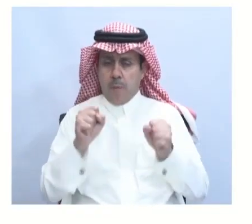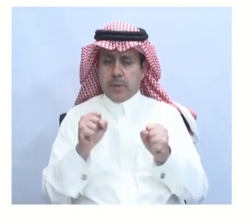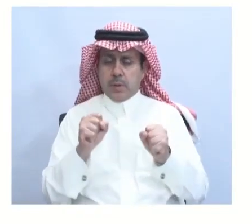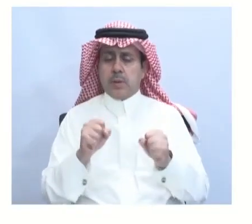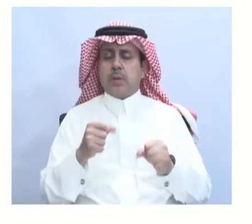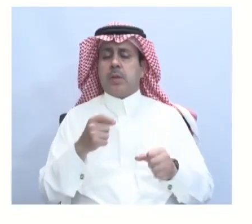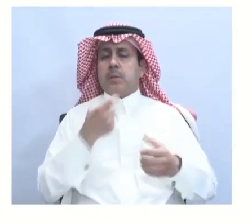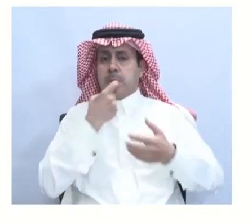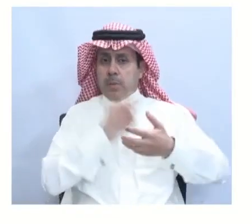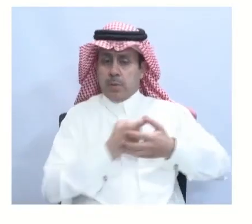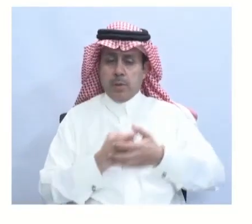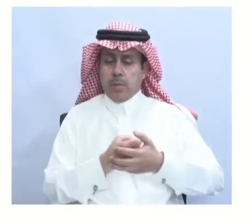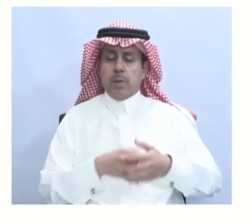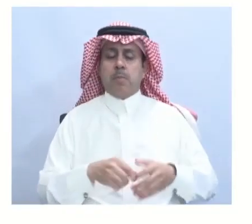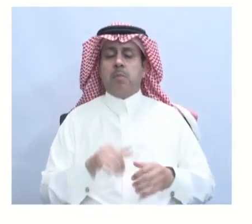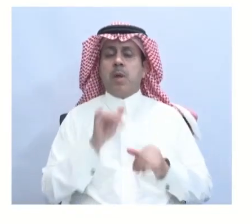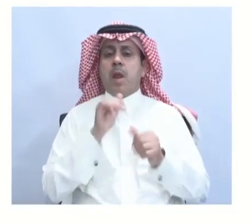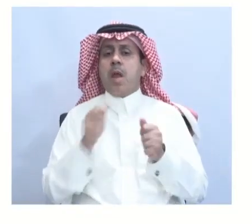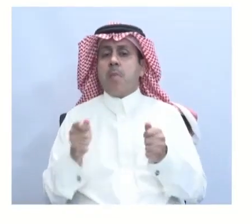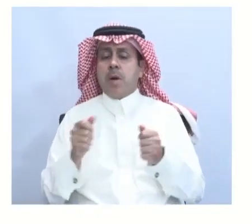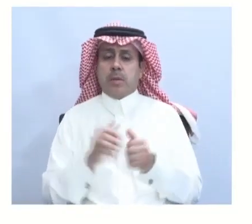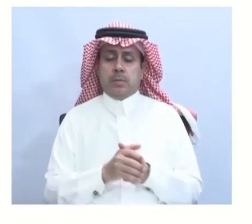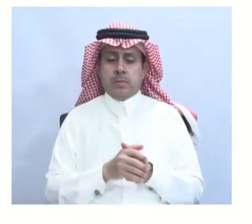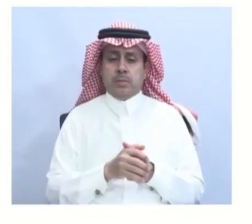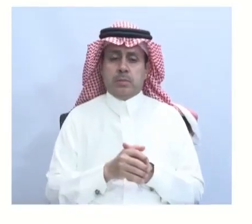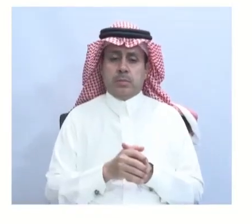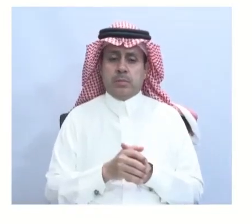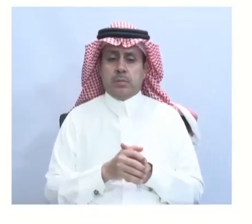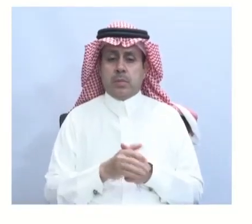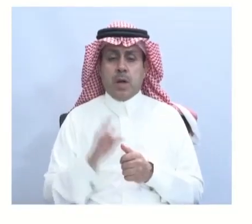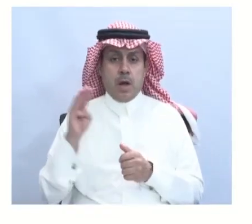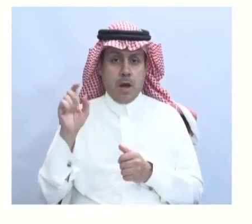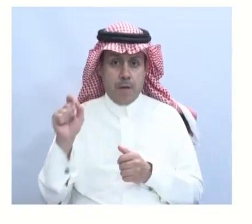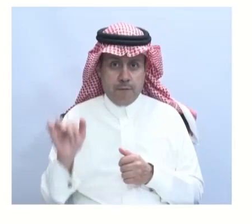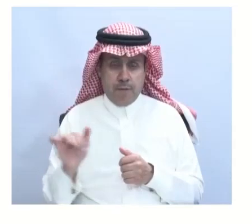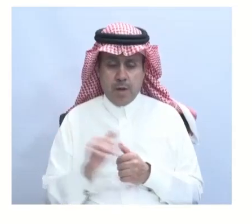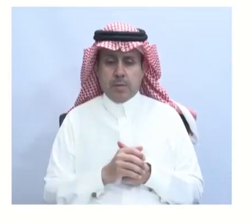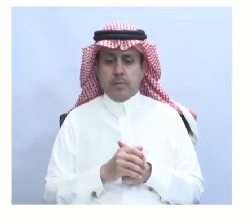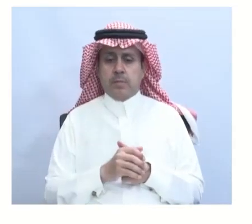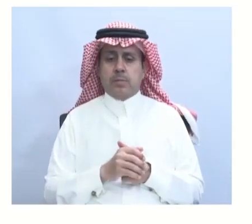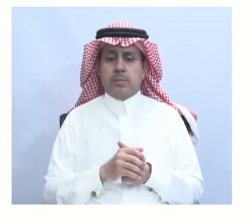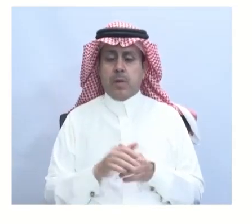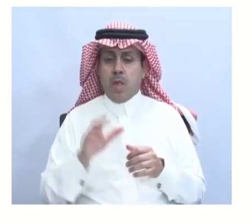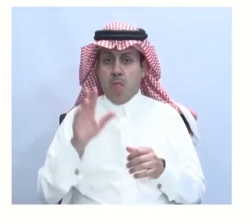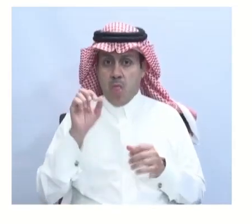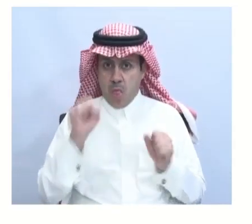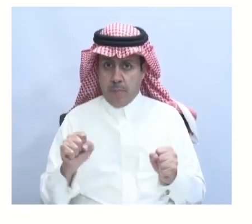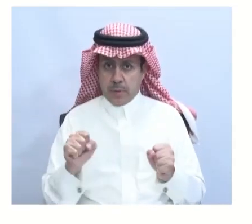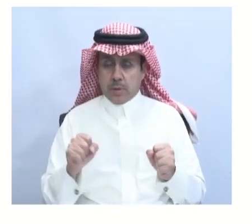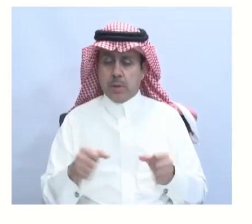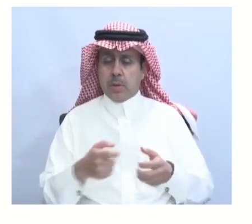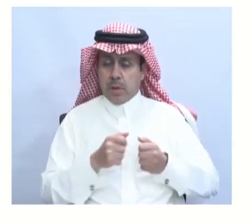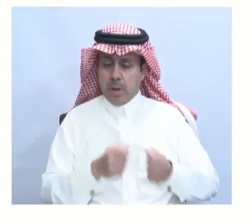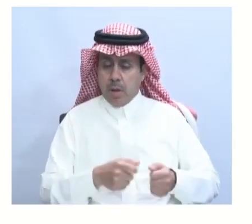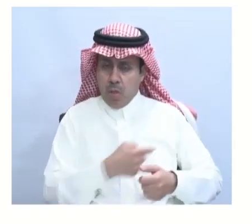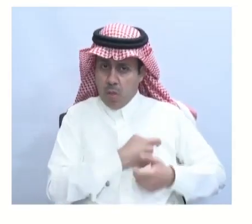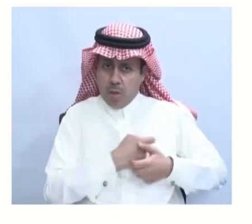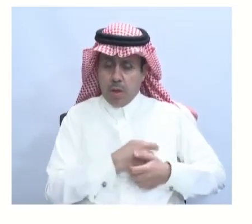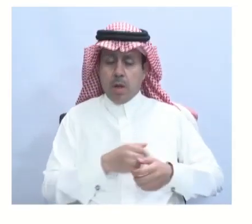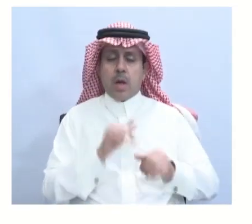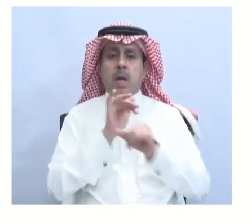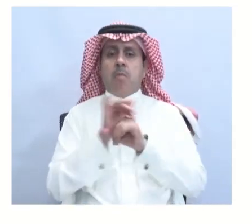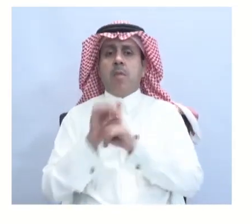بالاخبار ثبوت الرضاع بالاخبار يكفي ايها الطلاب والطالبات في ثبوت الرضاع اخبار امراه